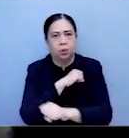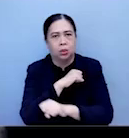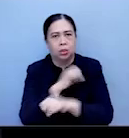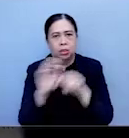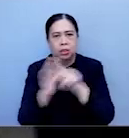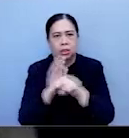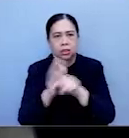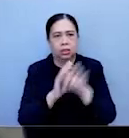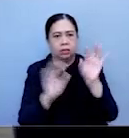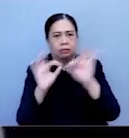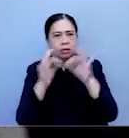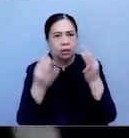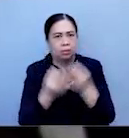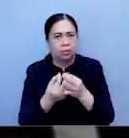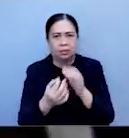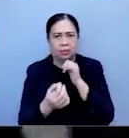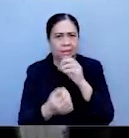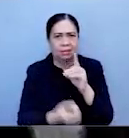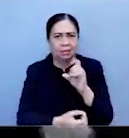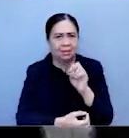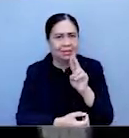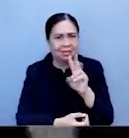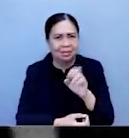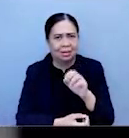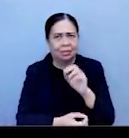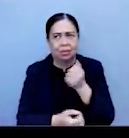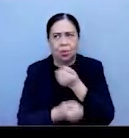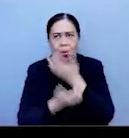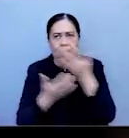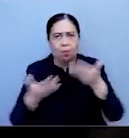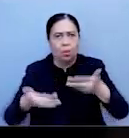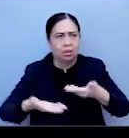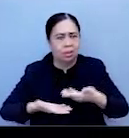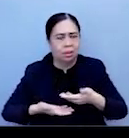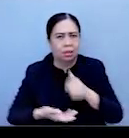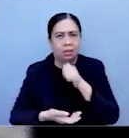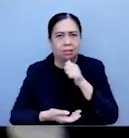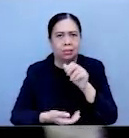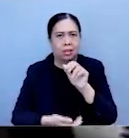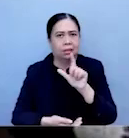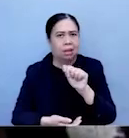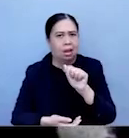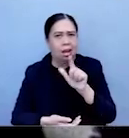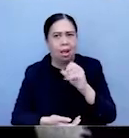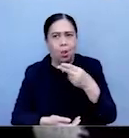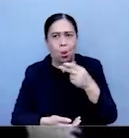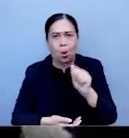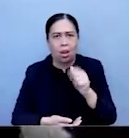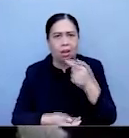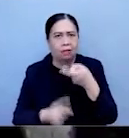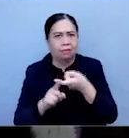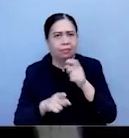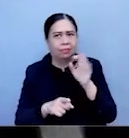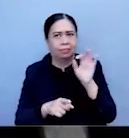his family do not deserve any warm welcome, do not deserve aloha from, you know, from